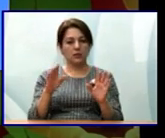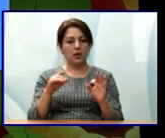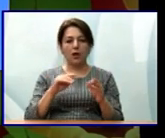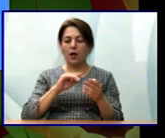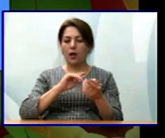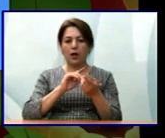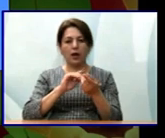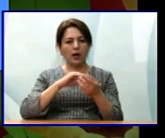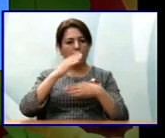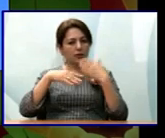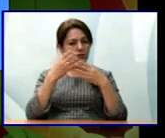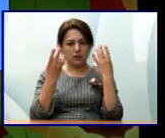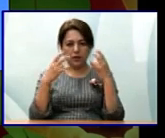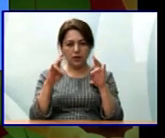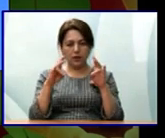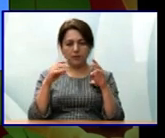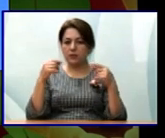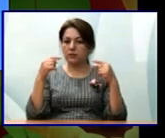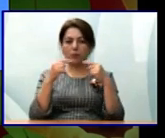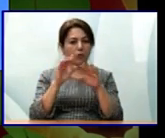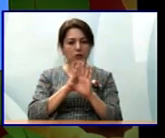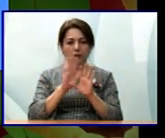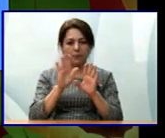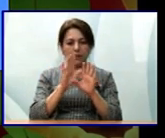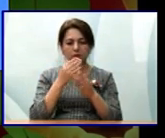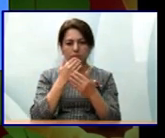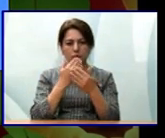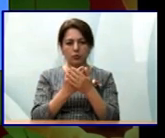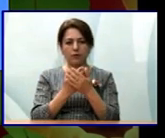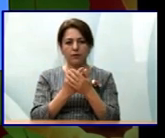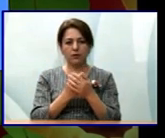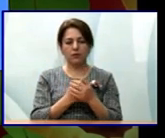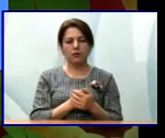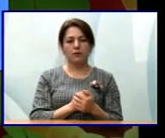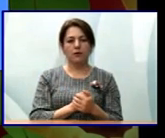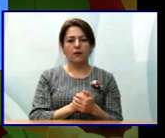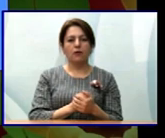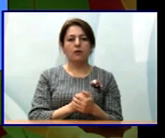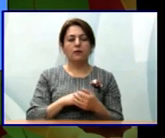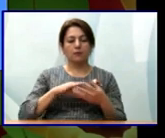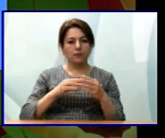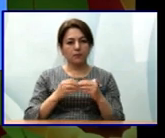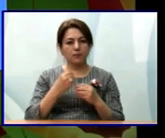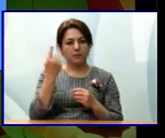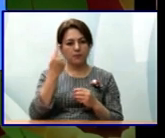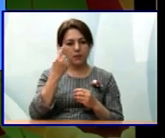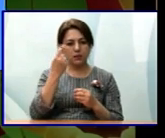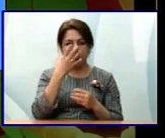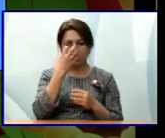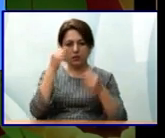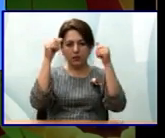aziz o'quvchilar, ya'ni xos emas deb sizdan so'rab bilib olamiz. Demak, birinchi